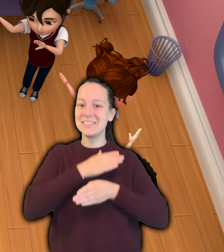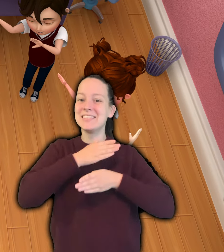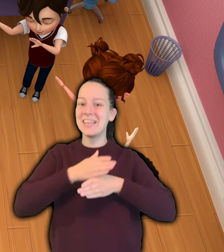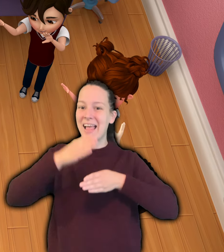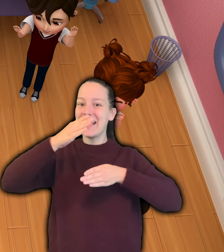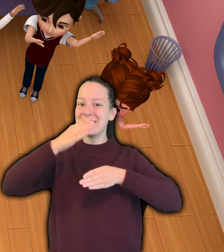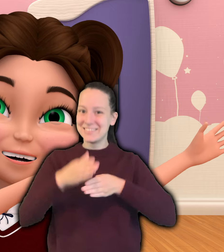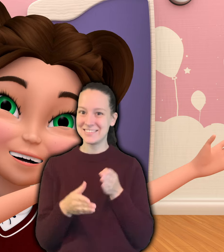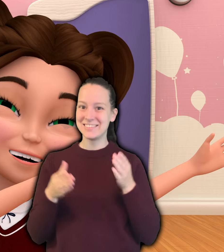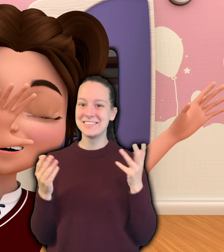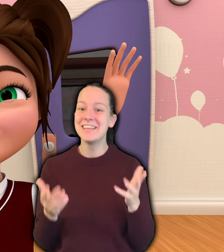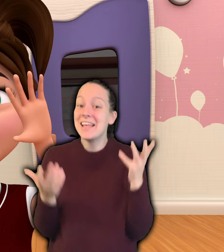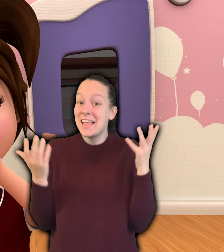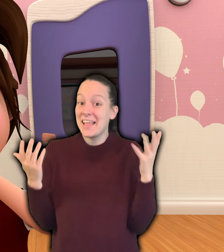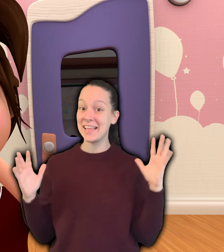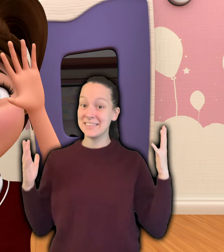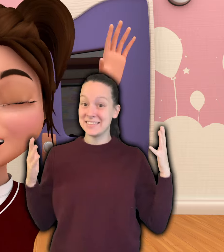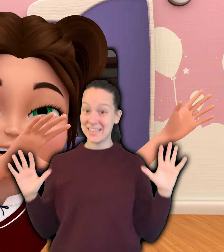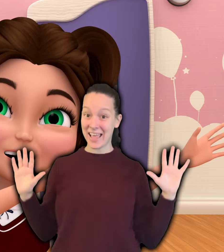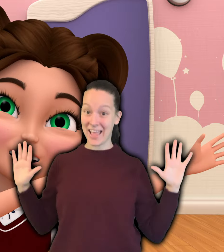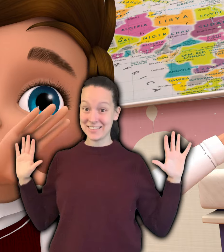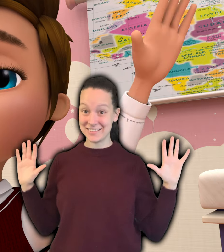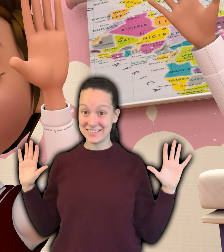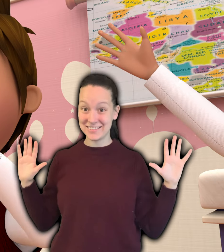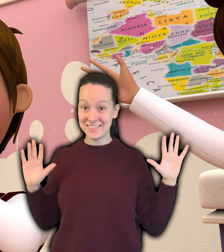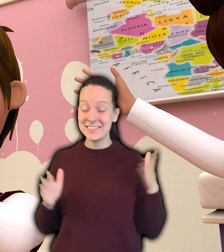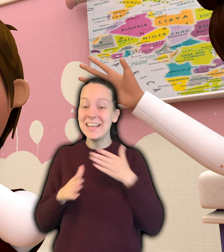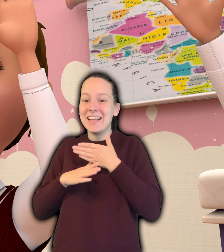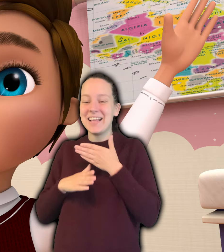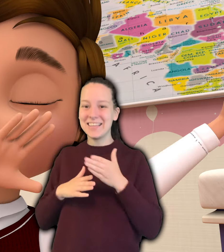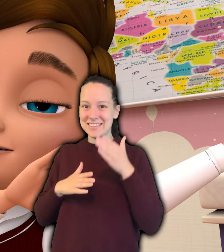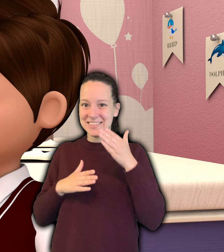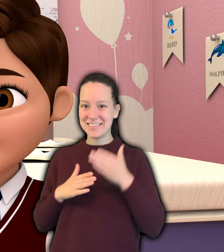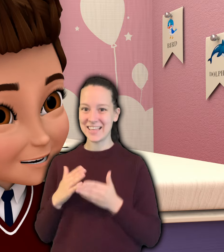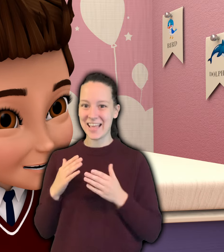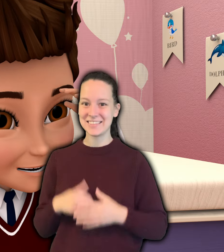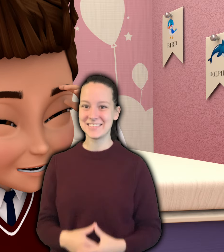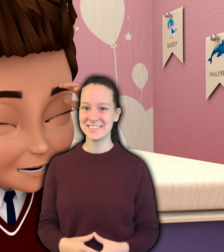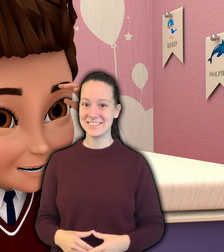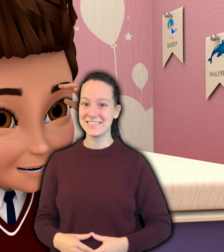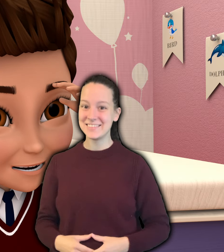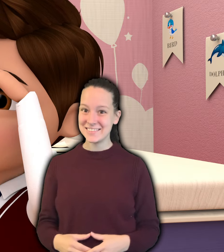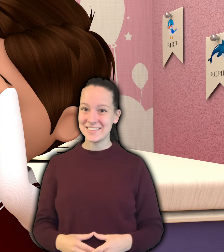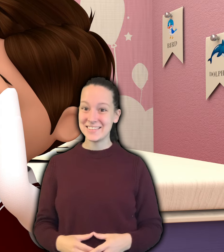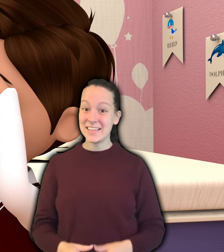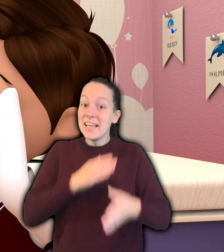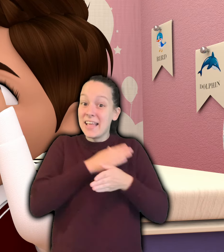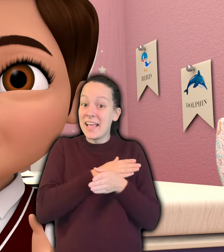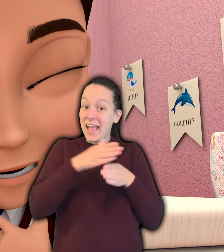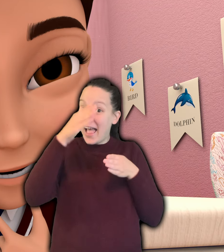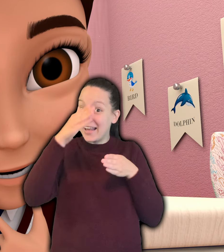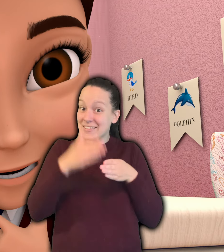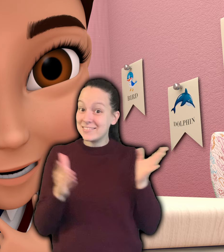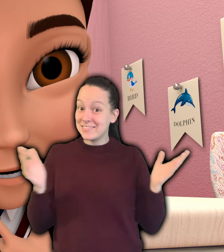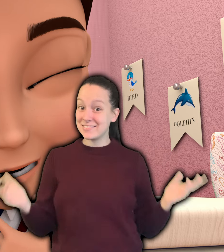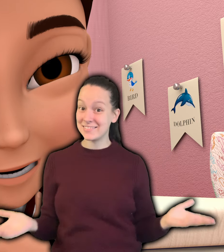嬉しい楽しい驚終わり